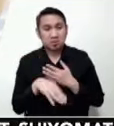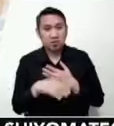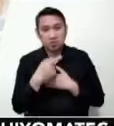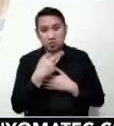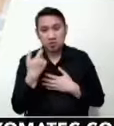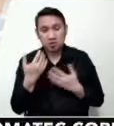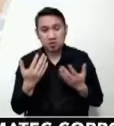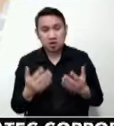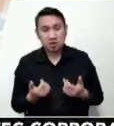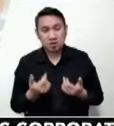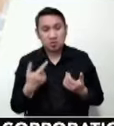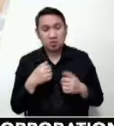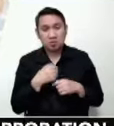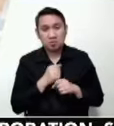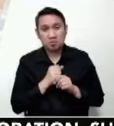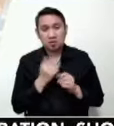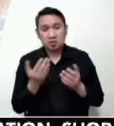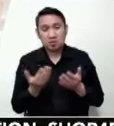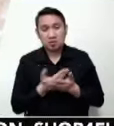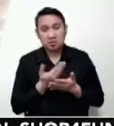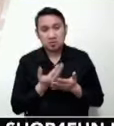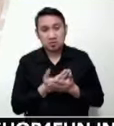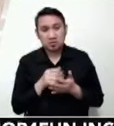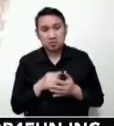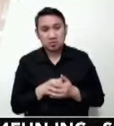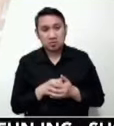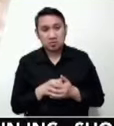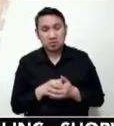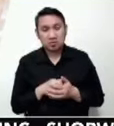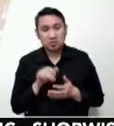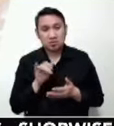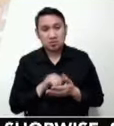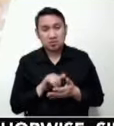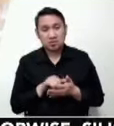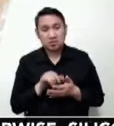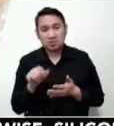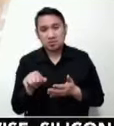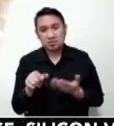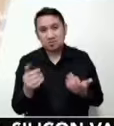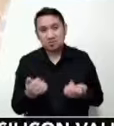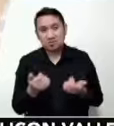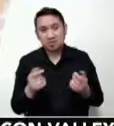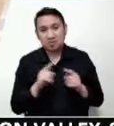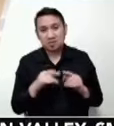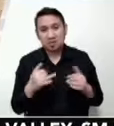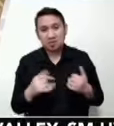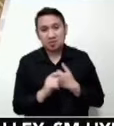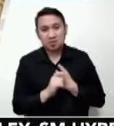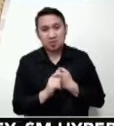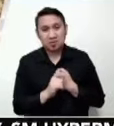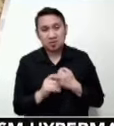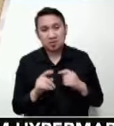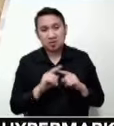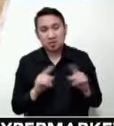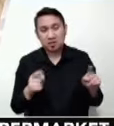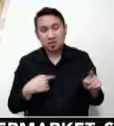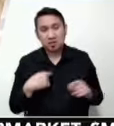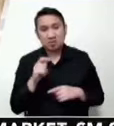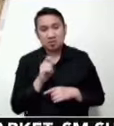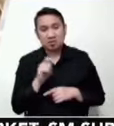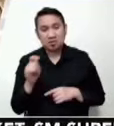But I created a new one, yung Tom Rodriguez For Real. Kasi yun na lang yung available na pangalan for the meantime. But I'm on TikTok then. I'm starting